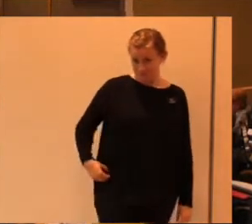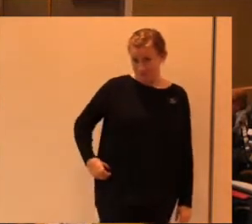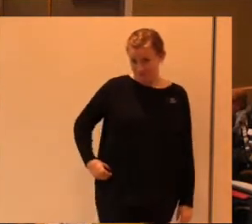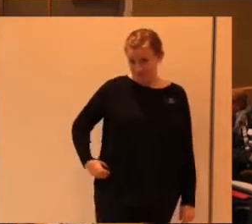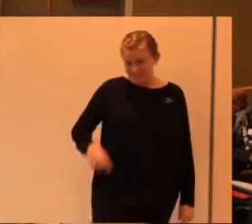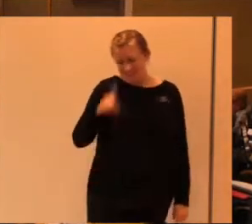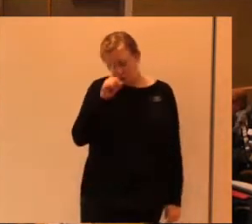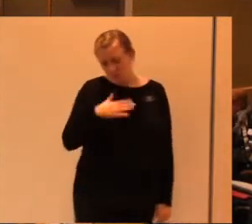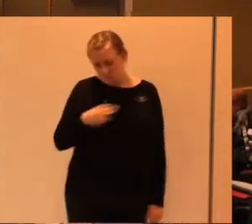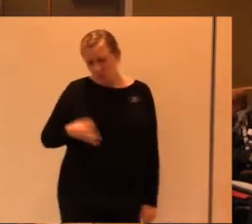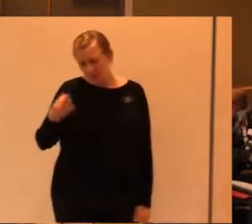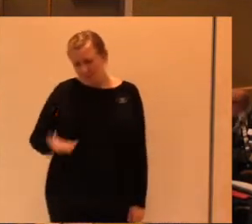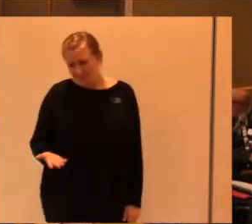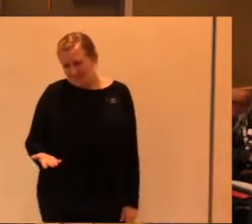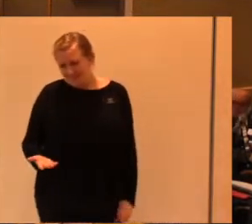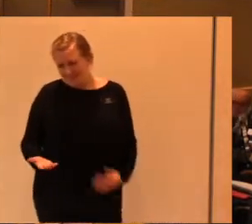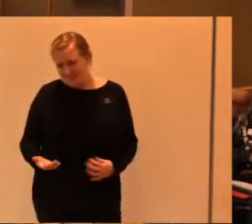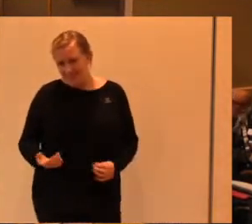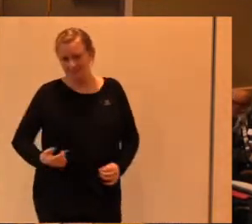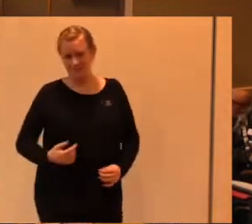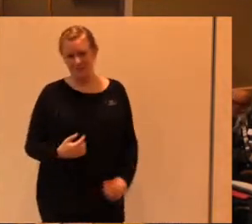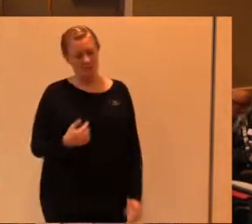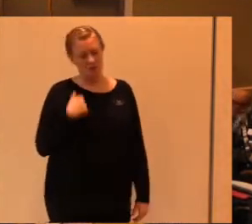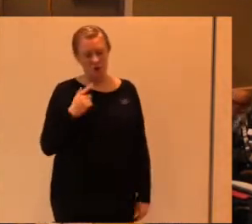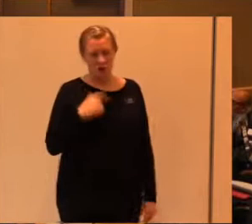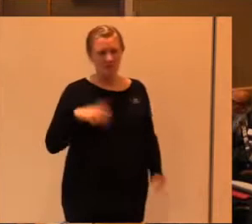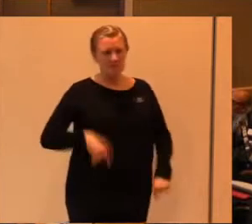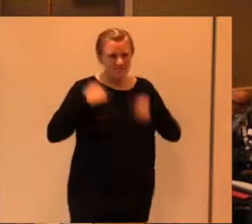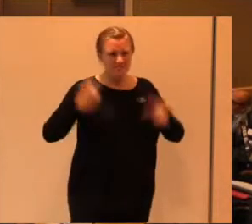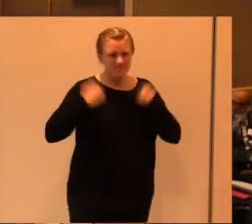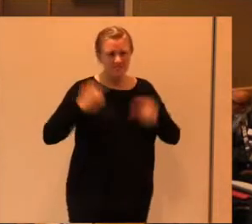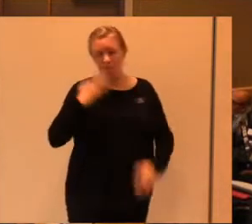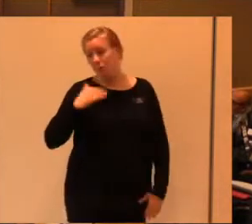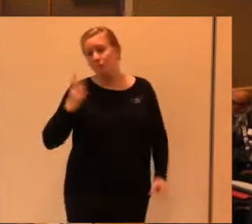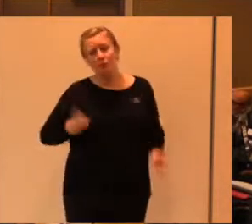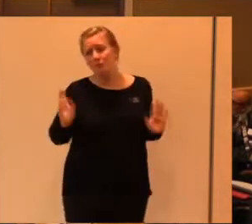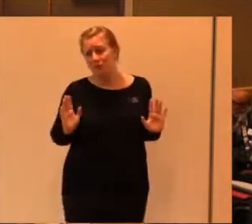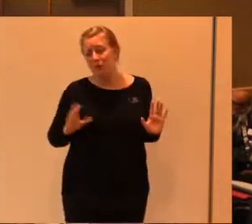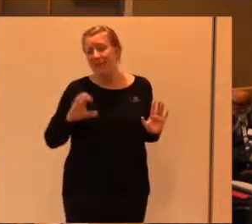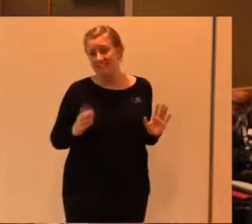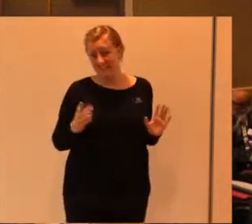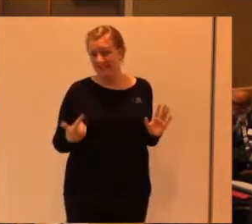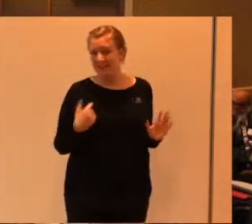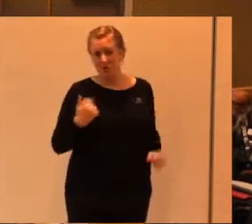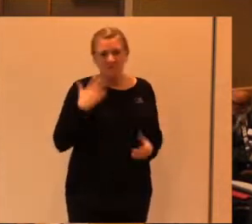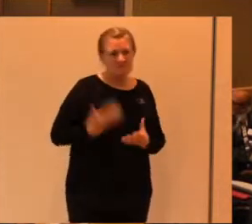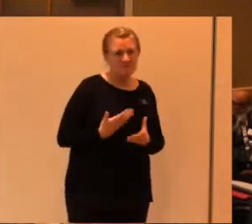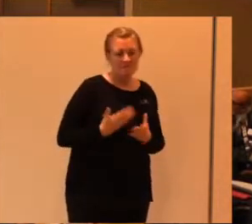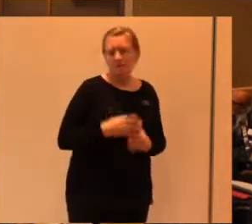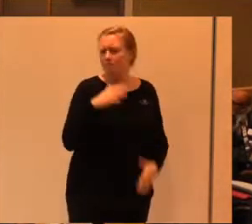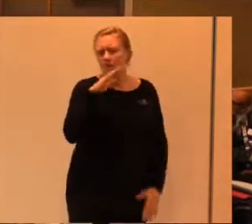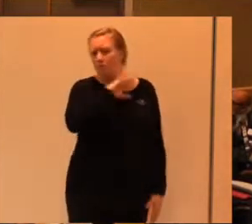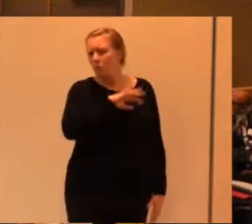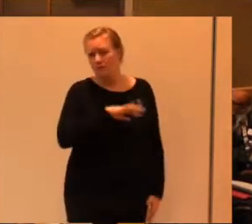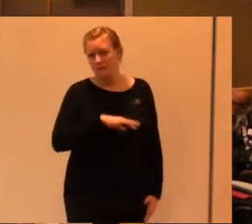Ni förstår min poäng. Det här tjatade jag om. Jag höll ett tal på SVT faktiskt för 4-5 år